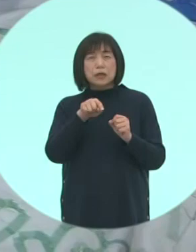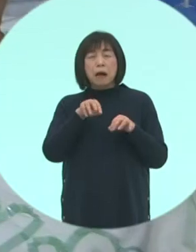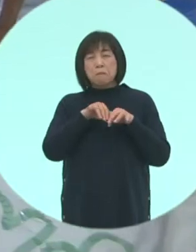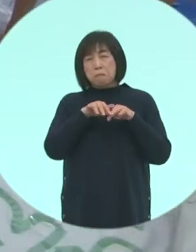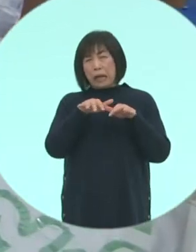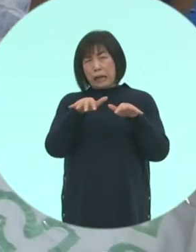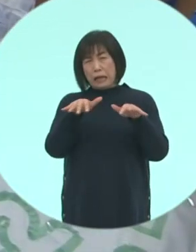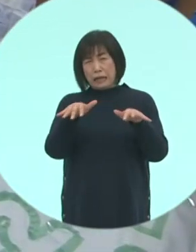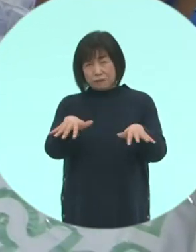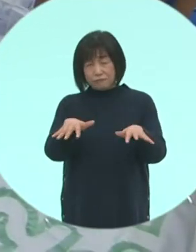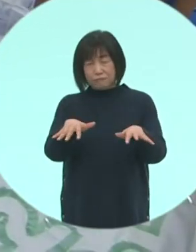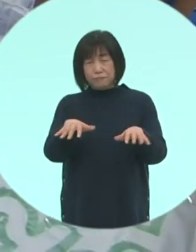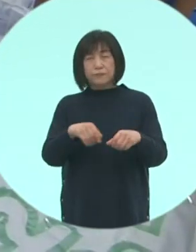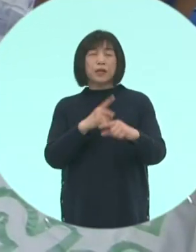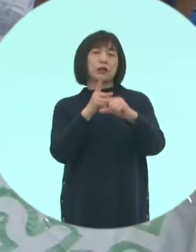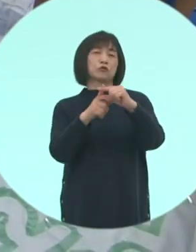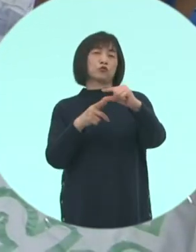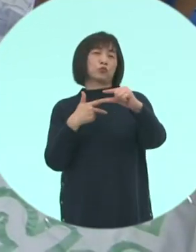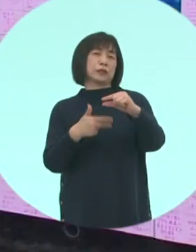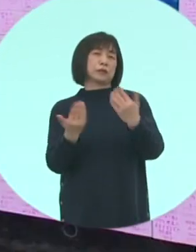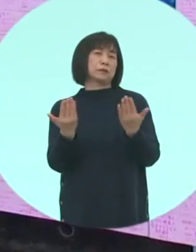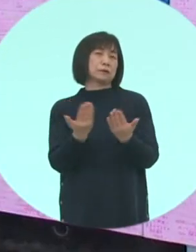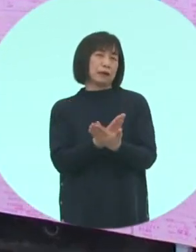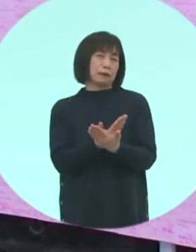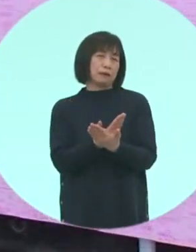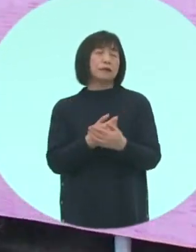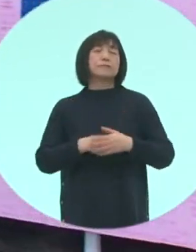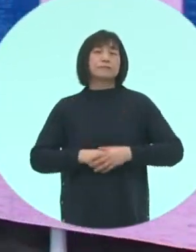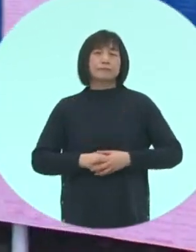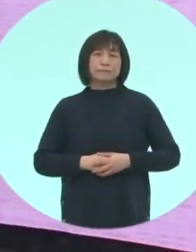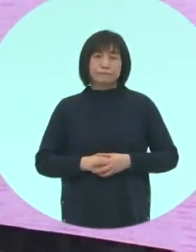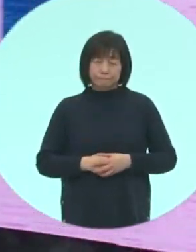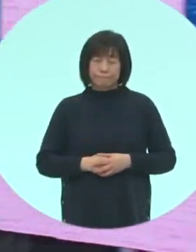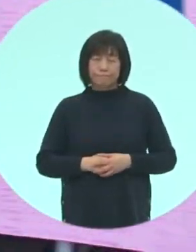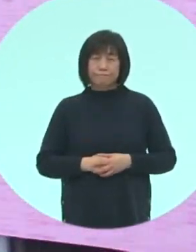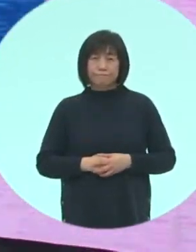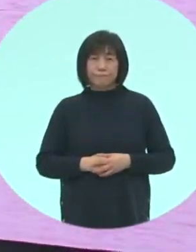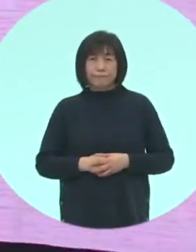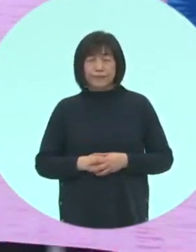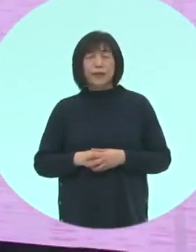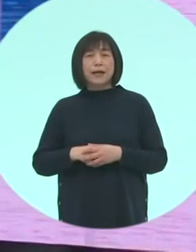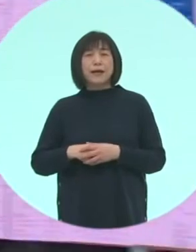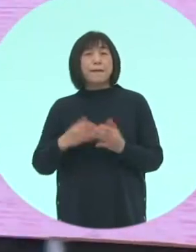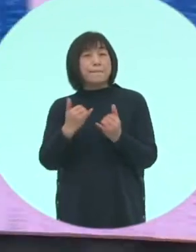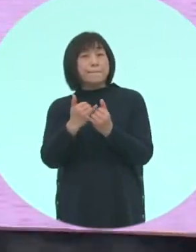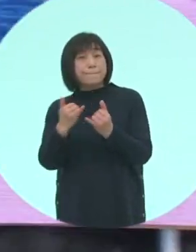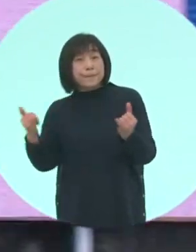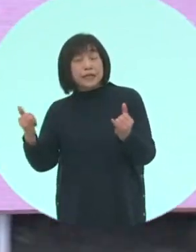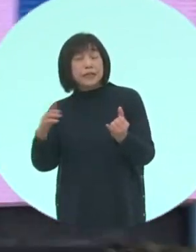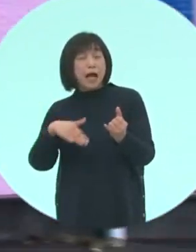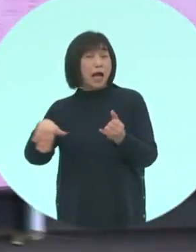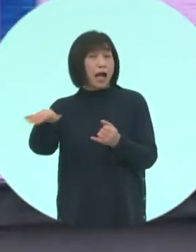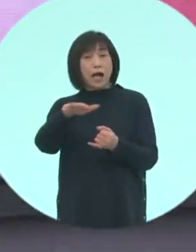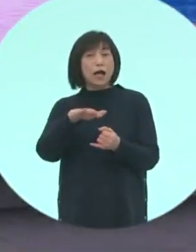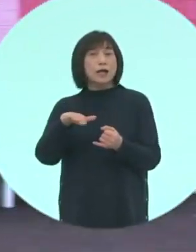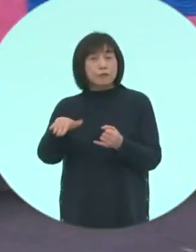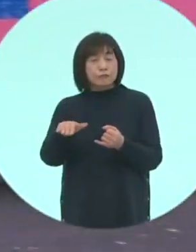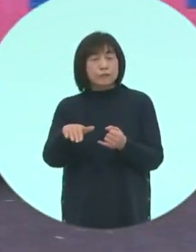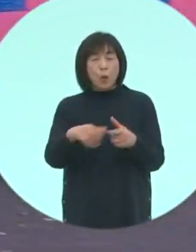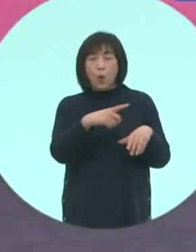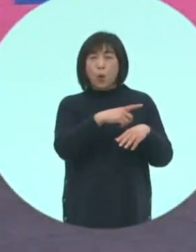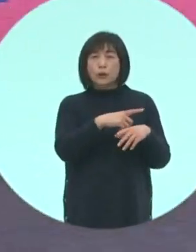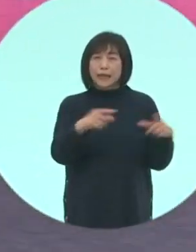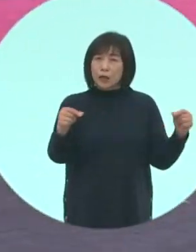大に伴い中止となりましたが、多くの県民の皆さんの全国の選手に向